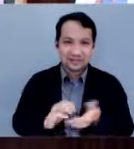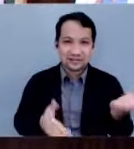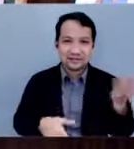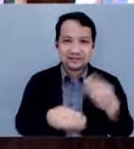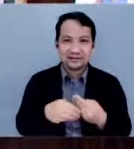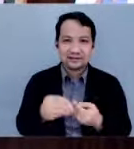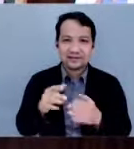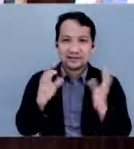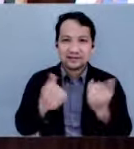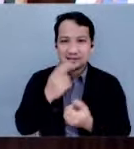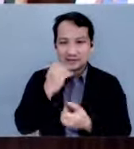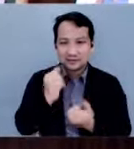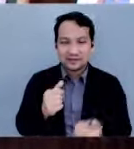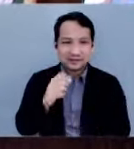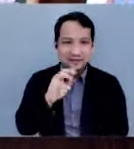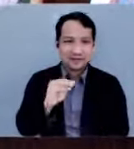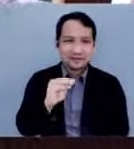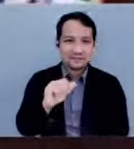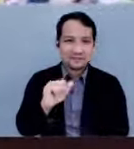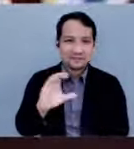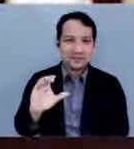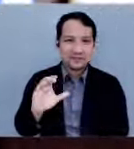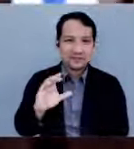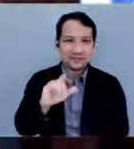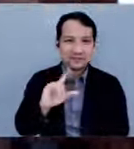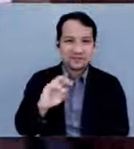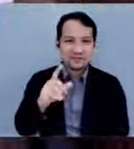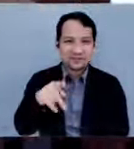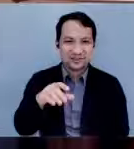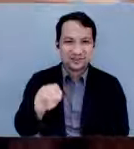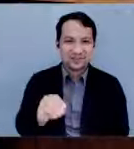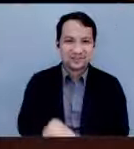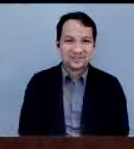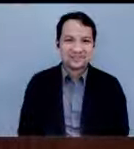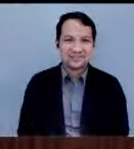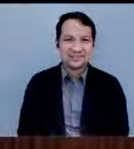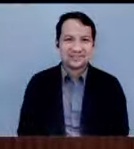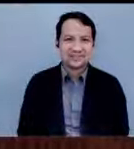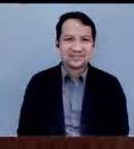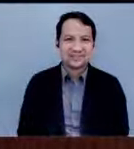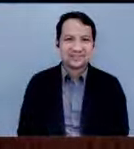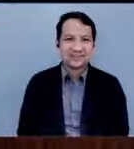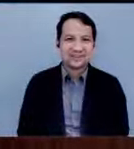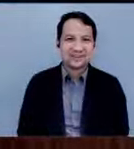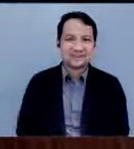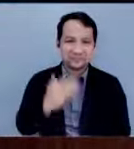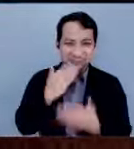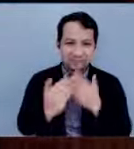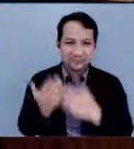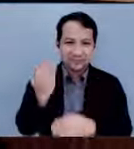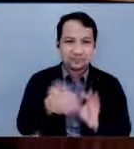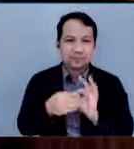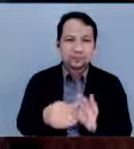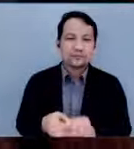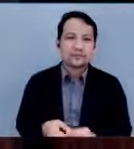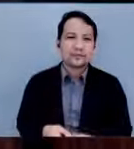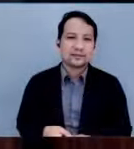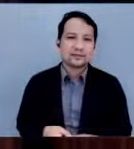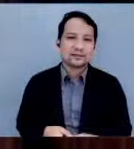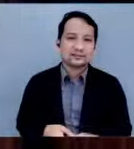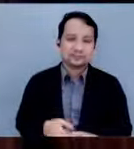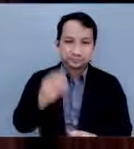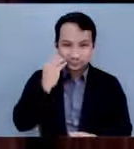Comedy Crew, Mac Navarez, Dangulonga po. Yun. Thank you, Jetside. Good morning, kapatid. Ako po si Mac Navarez at